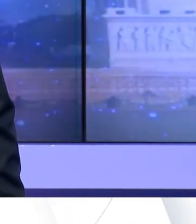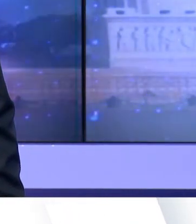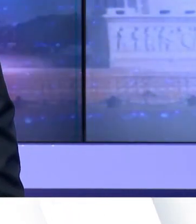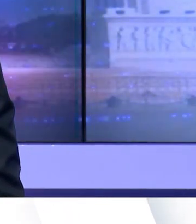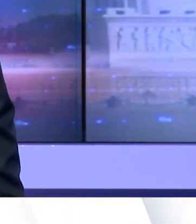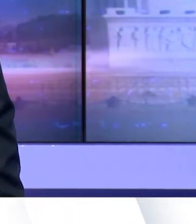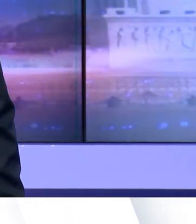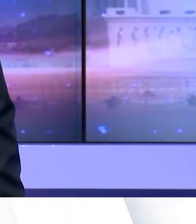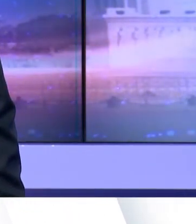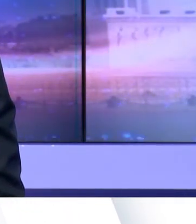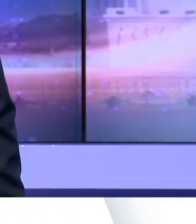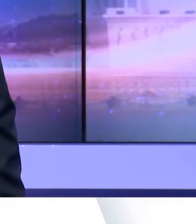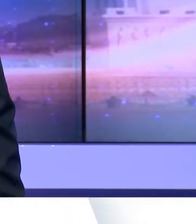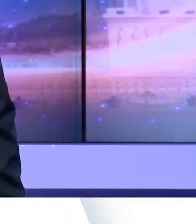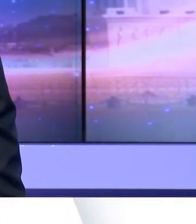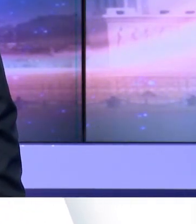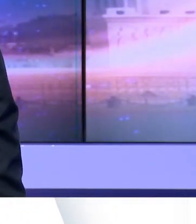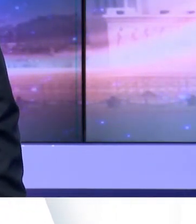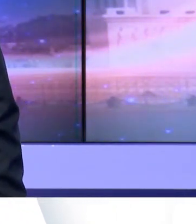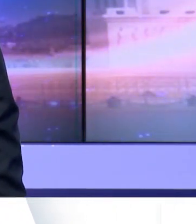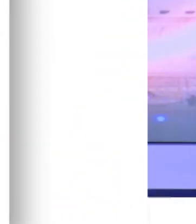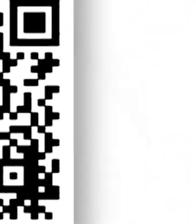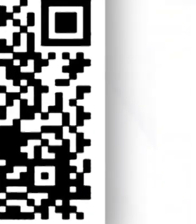มติชนTVเพีงแ่สแน QR Code ได้เลยครับ